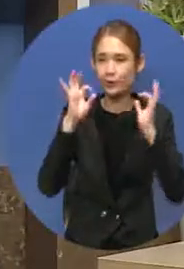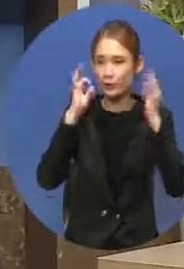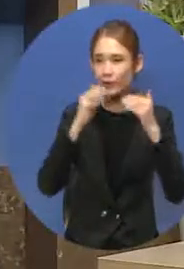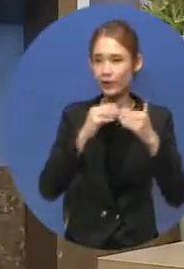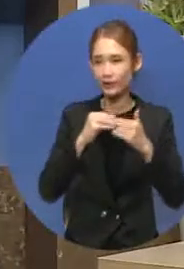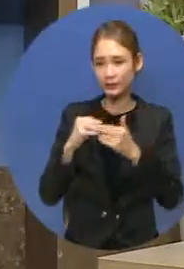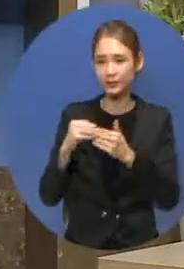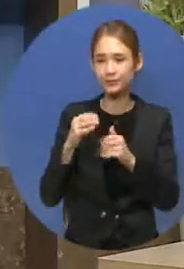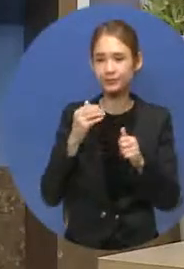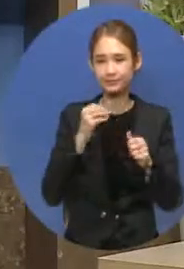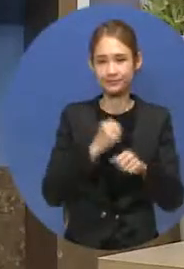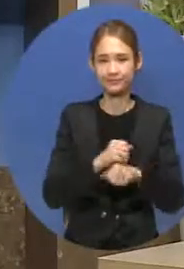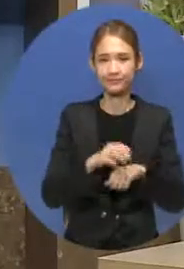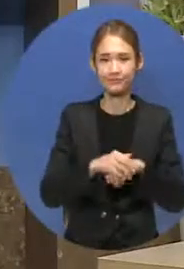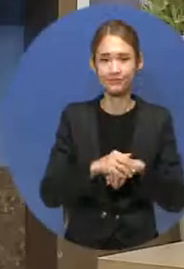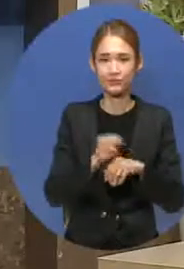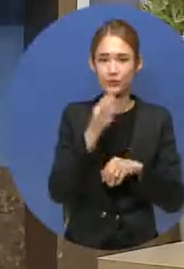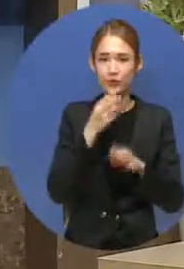분을 모셨습니다.